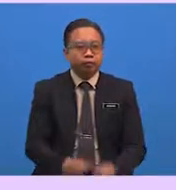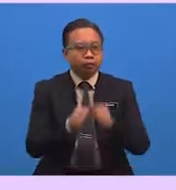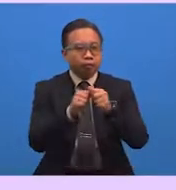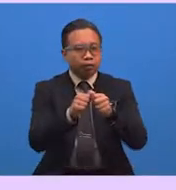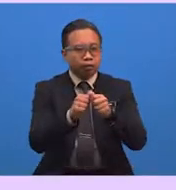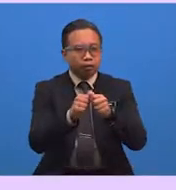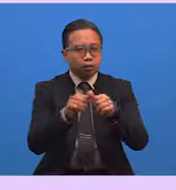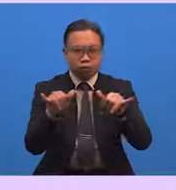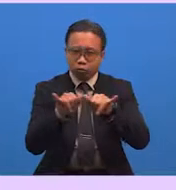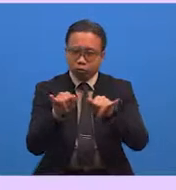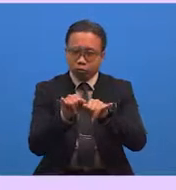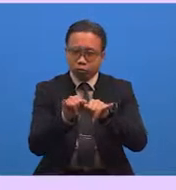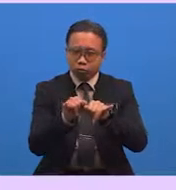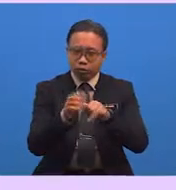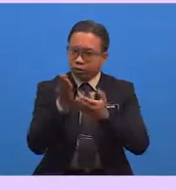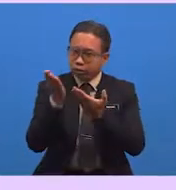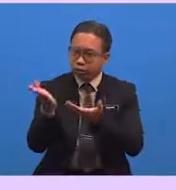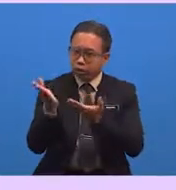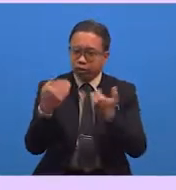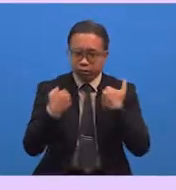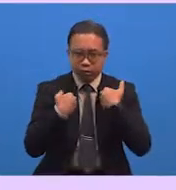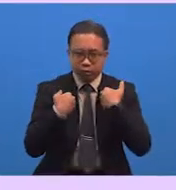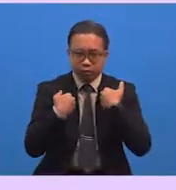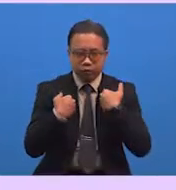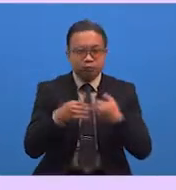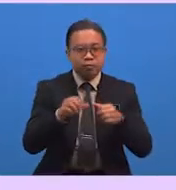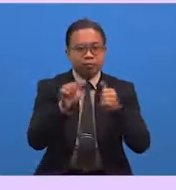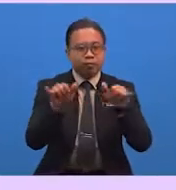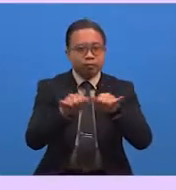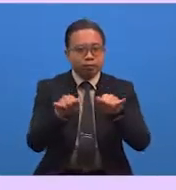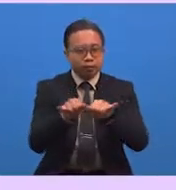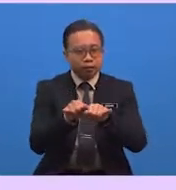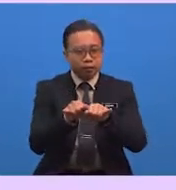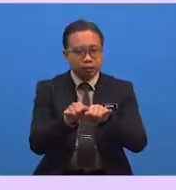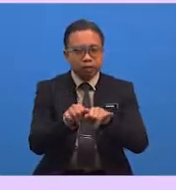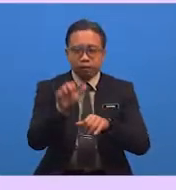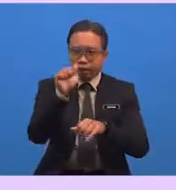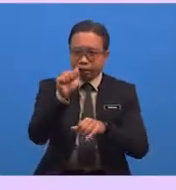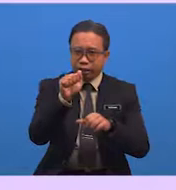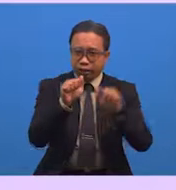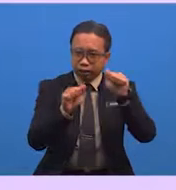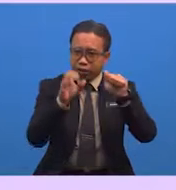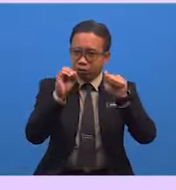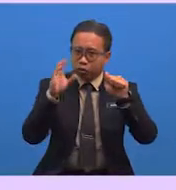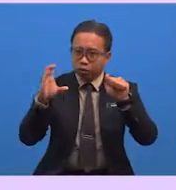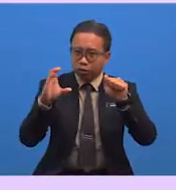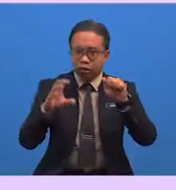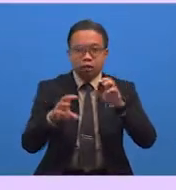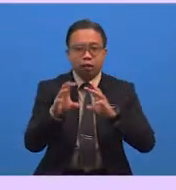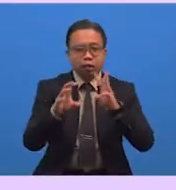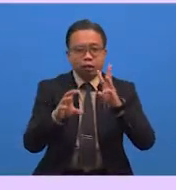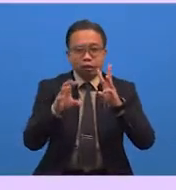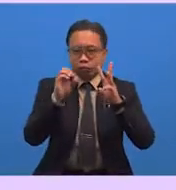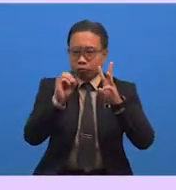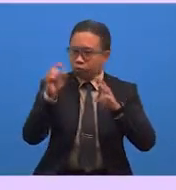Berdasarkan ukuran yang tertera, didapati saiz sudut AOC ialah